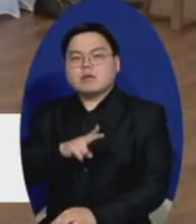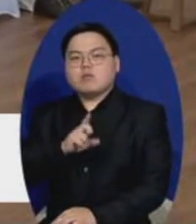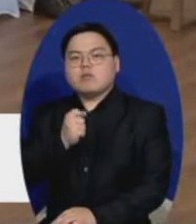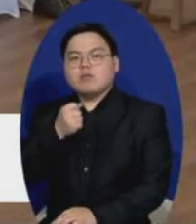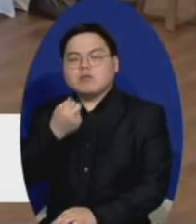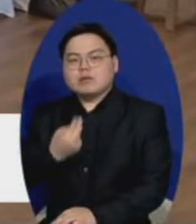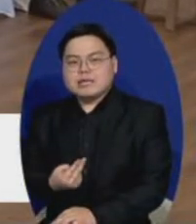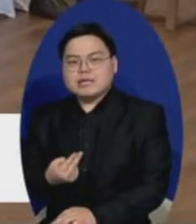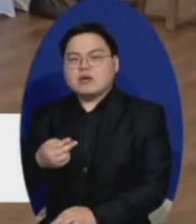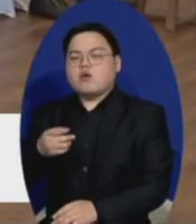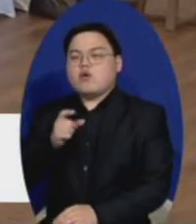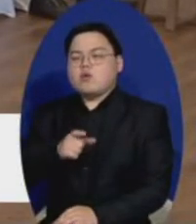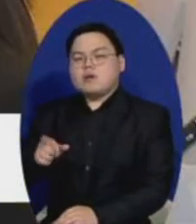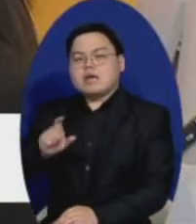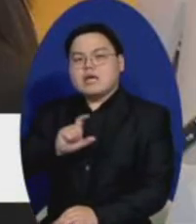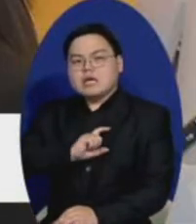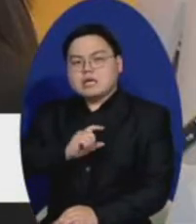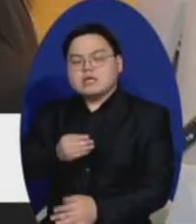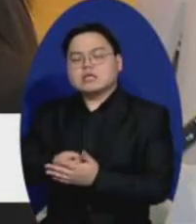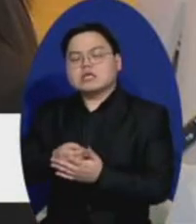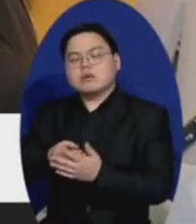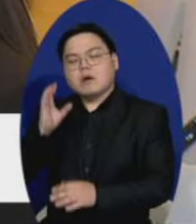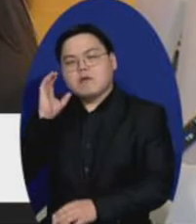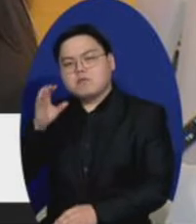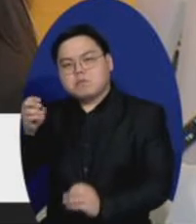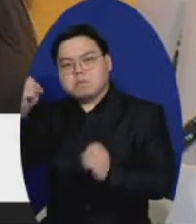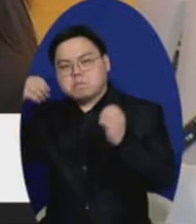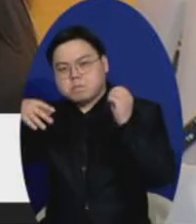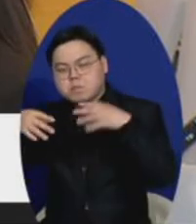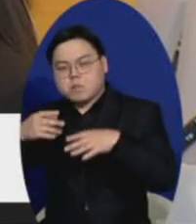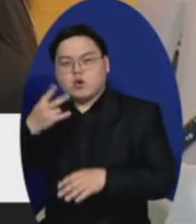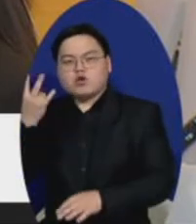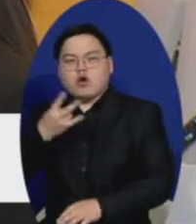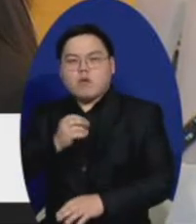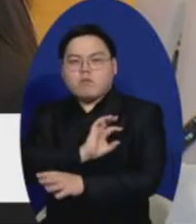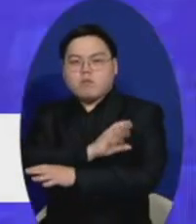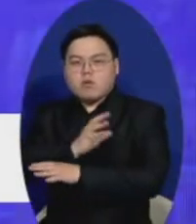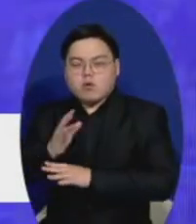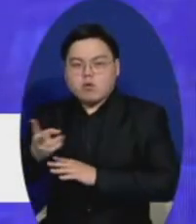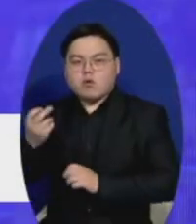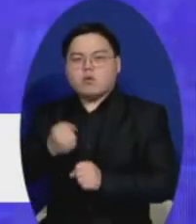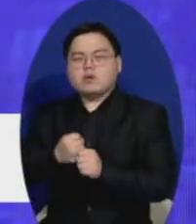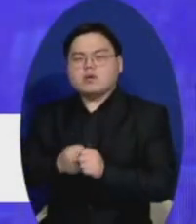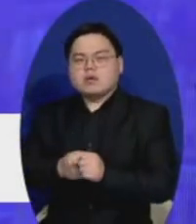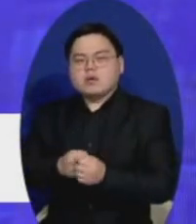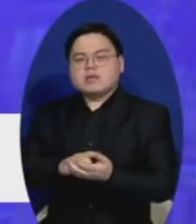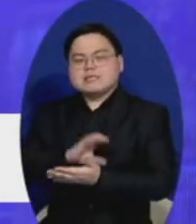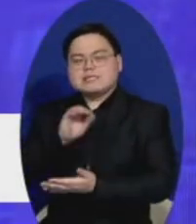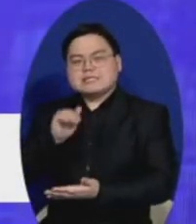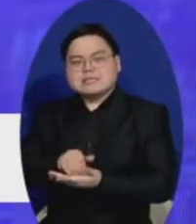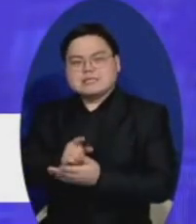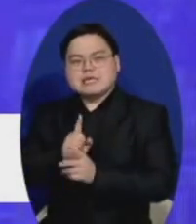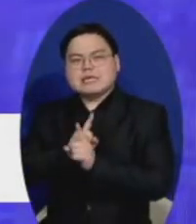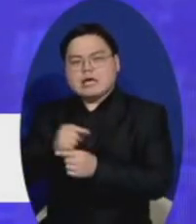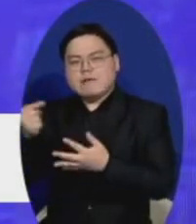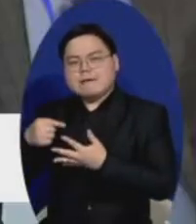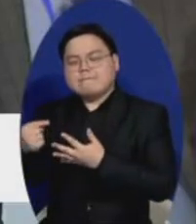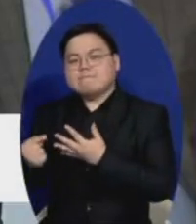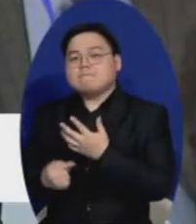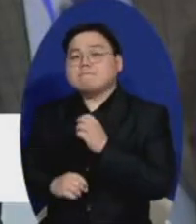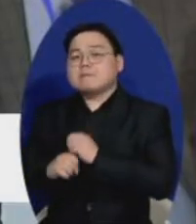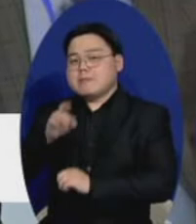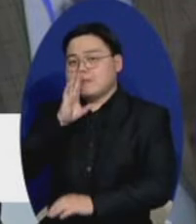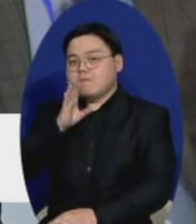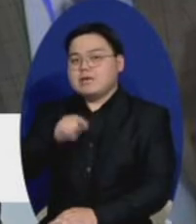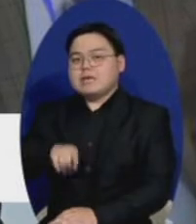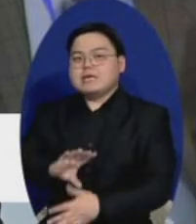эзэмшлийн эд хөрөнгө, зорчигч тээврийн үйлчлэлгийг гэрэлтүүлэх, ногоон байгууламж зэрэг тавигдах ерөнхий шаардлага стандартуудыг тусгажээ. Мөн